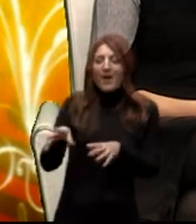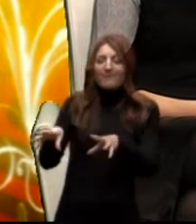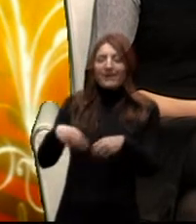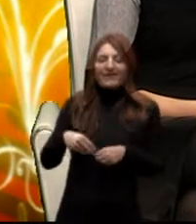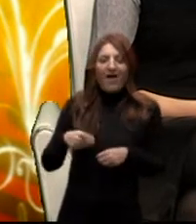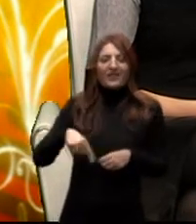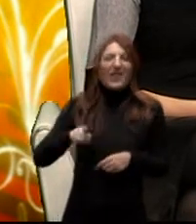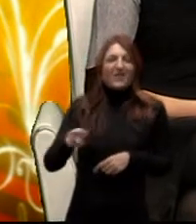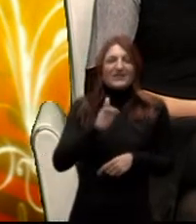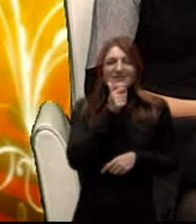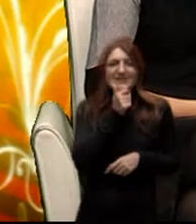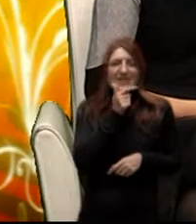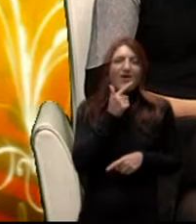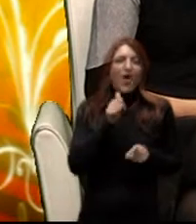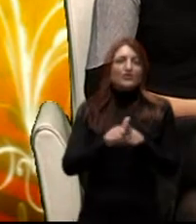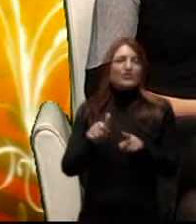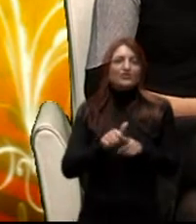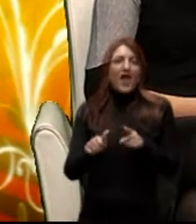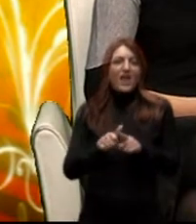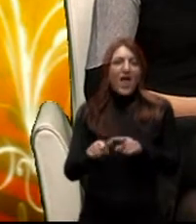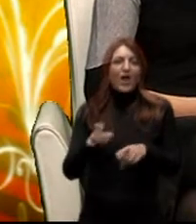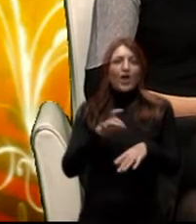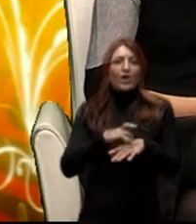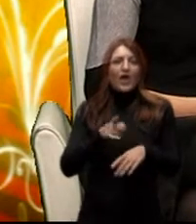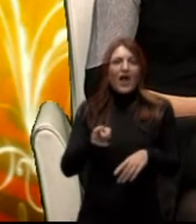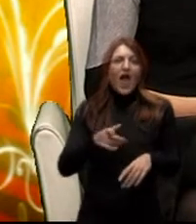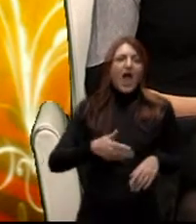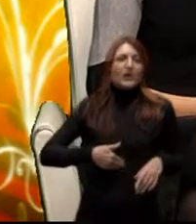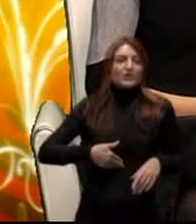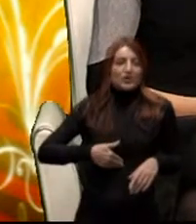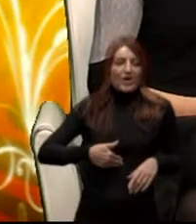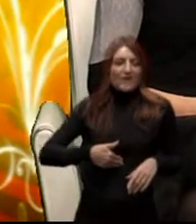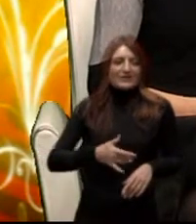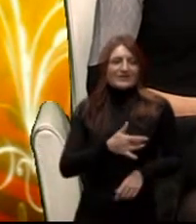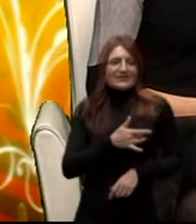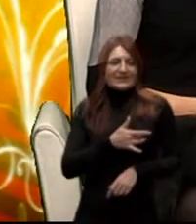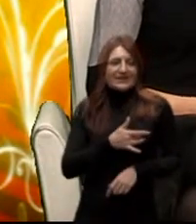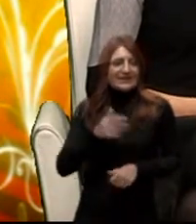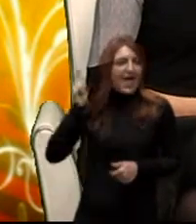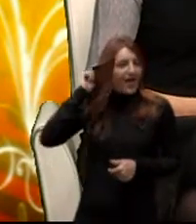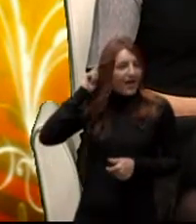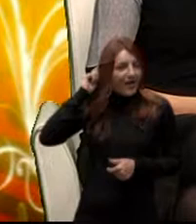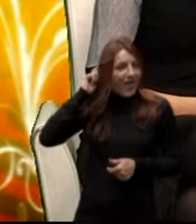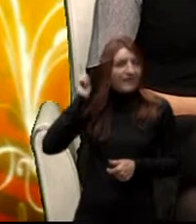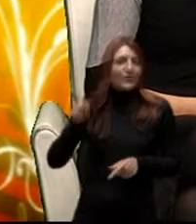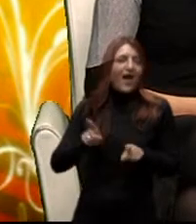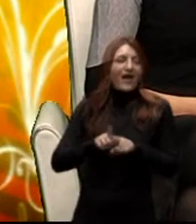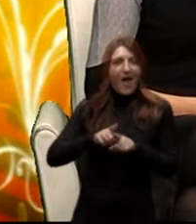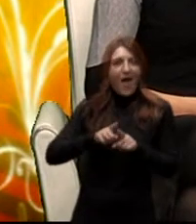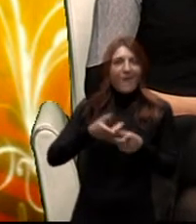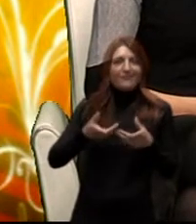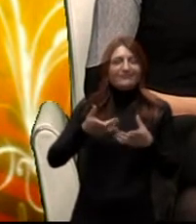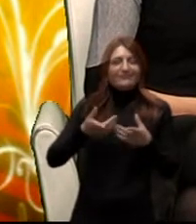stari, staru šalu liječničku, želudac, srce, glava. Znači, to ide po primitivnosti reakcija